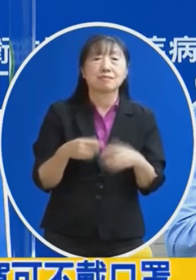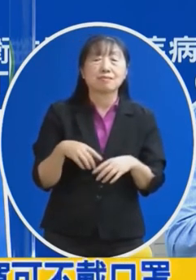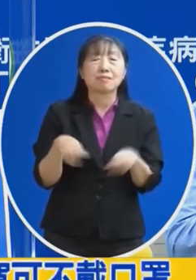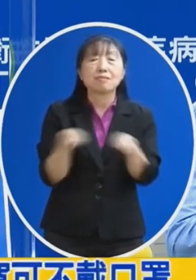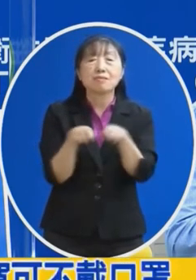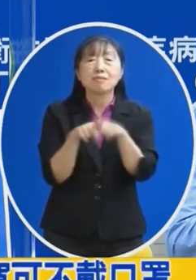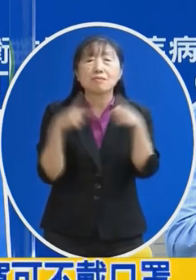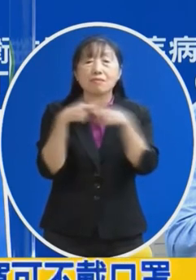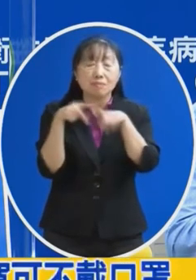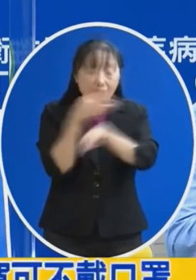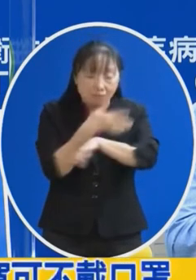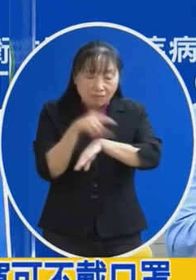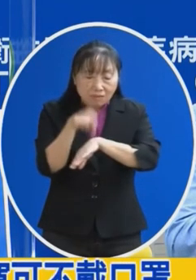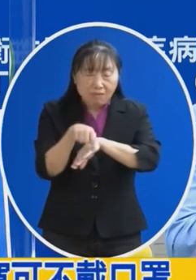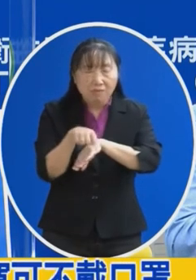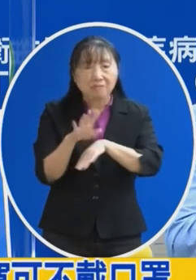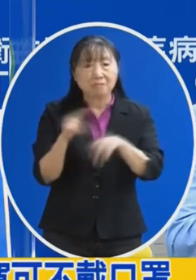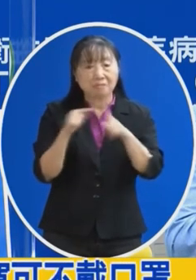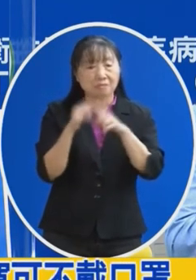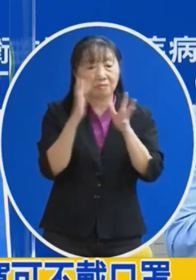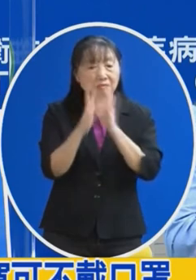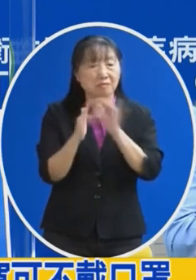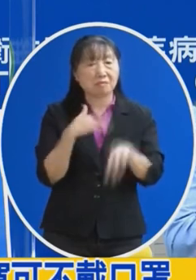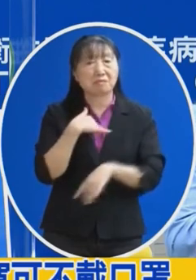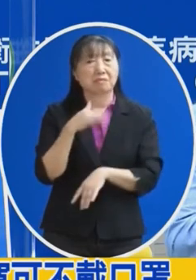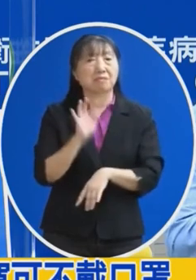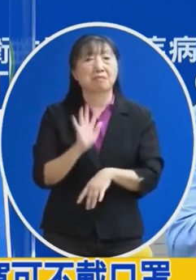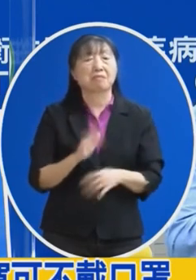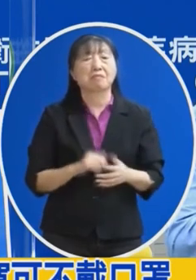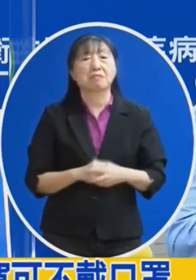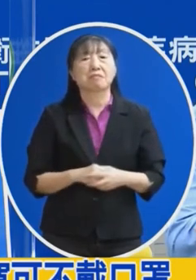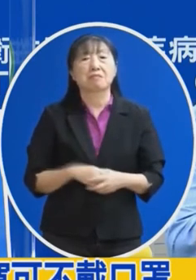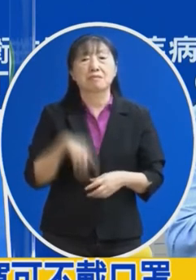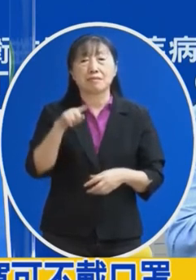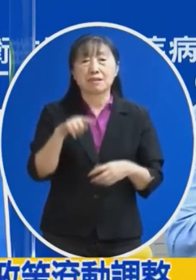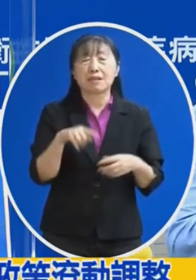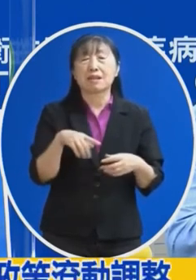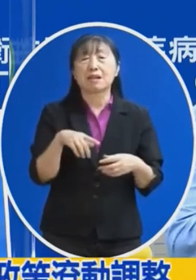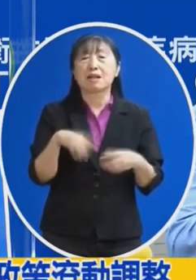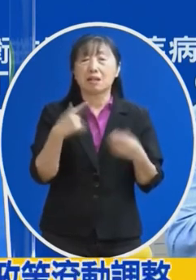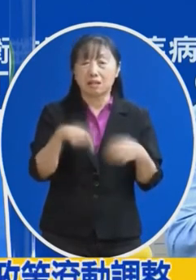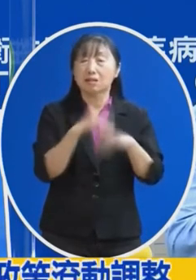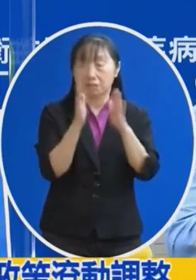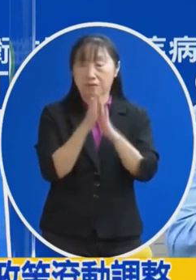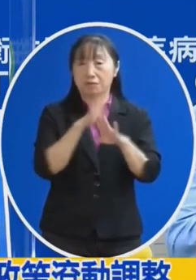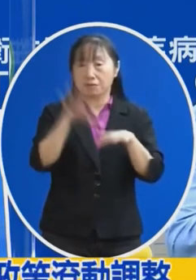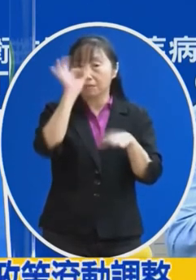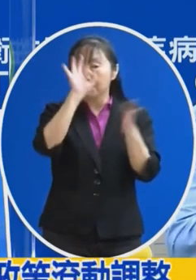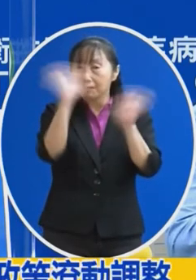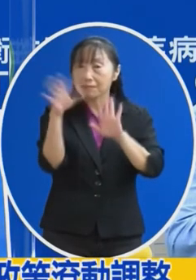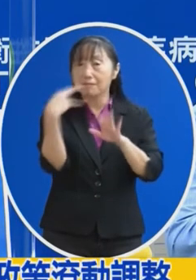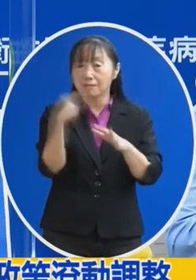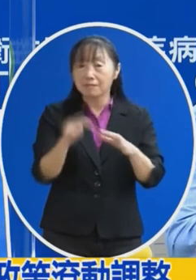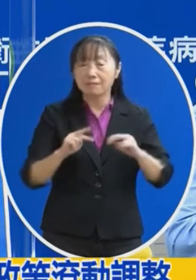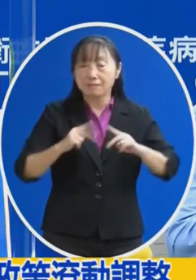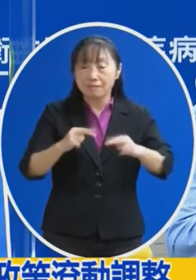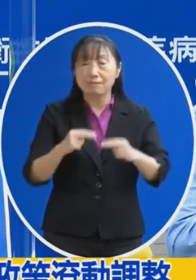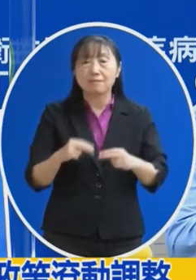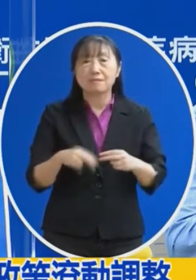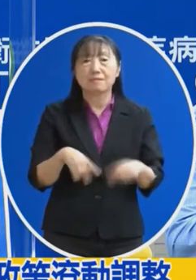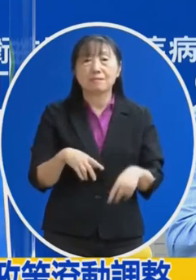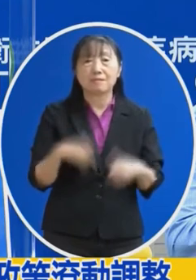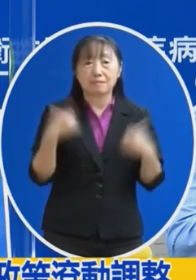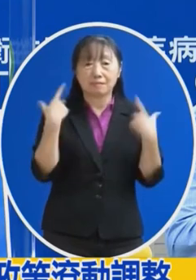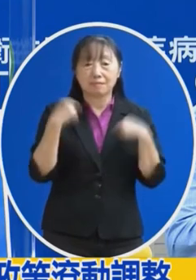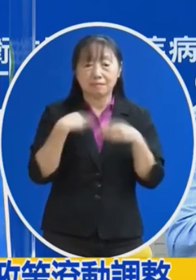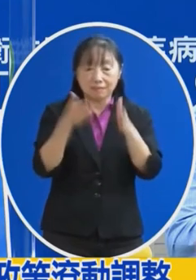动其实都还人还说算是蛮多的，不过这个还都是我们在滚动式的检讨。一开始我们对这个特